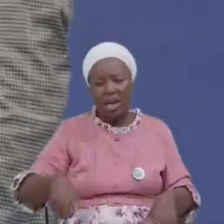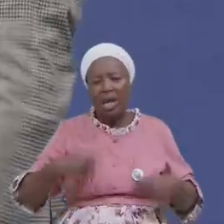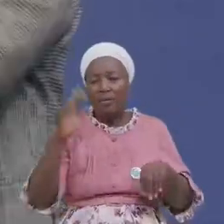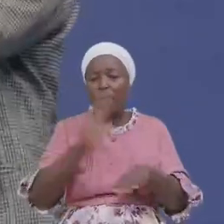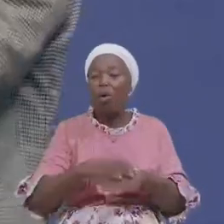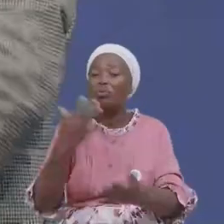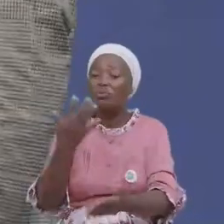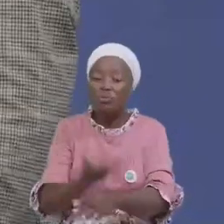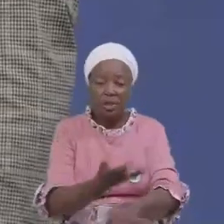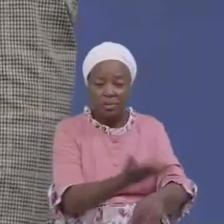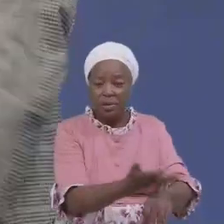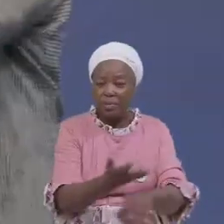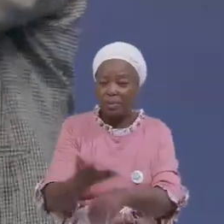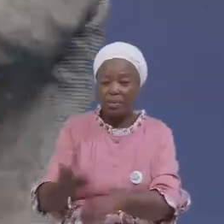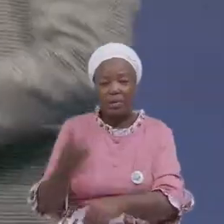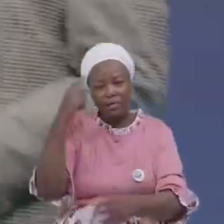aumônes et demandant l'aumône.